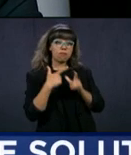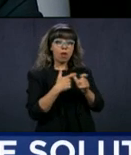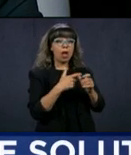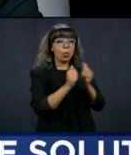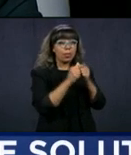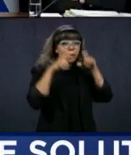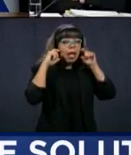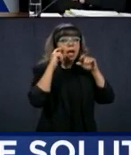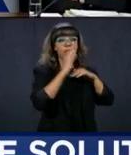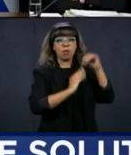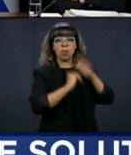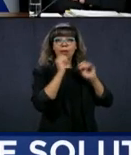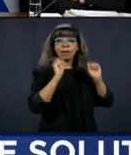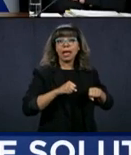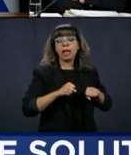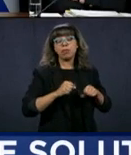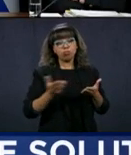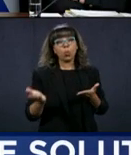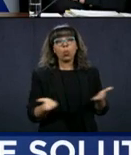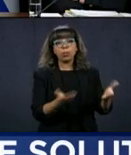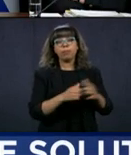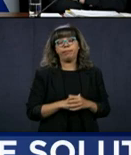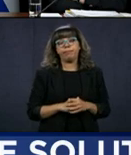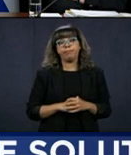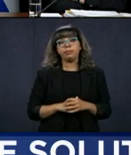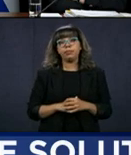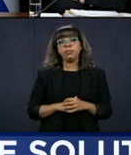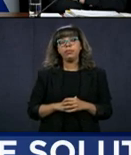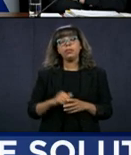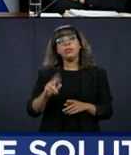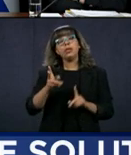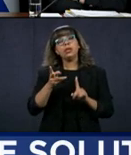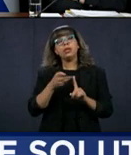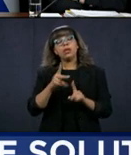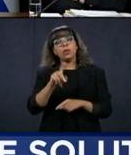sur votre performance en train de marcher.